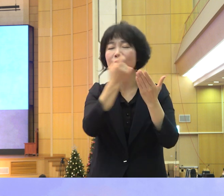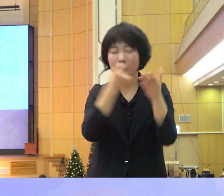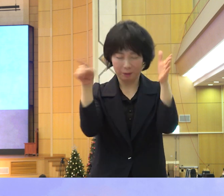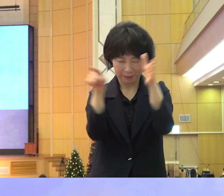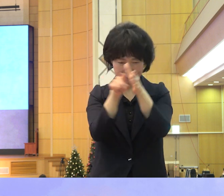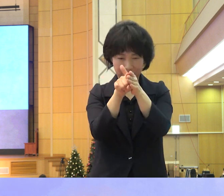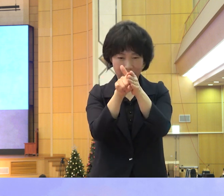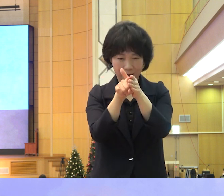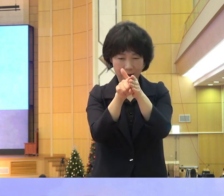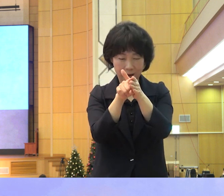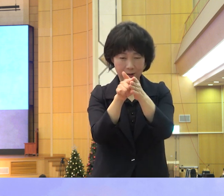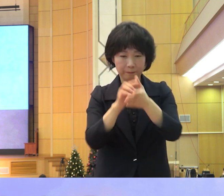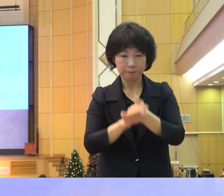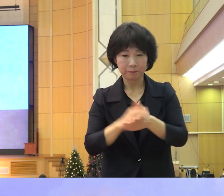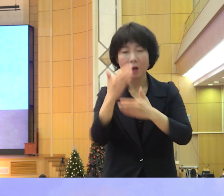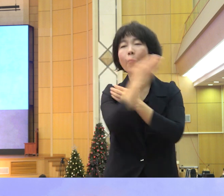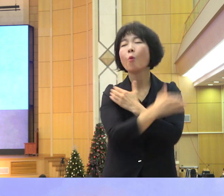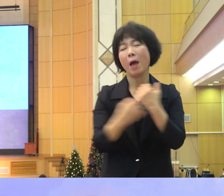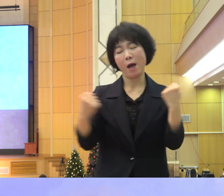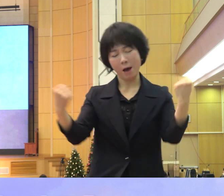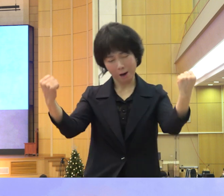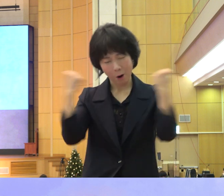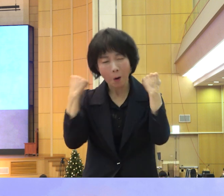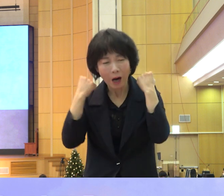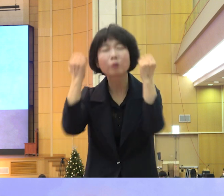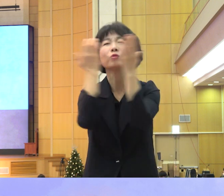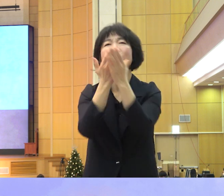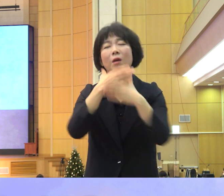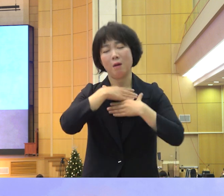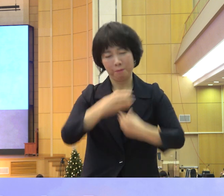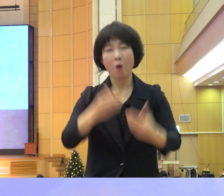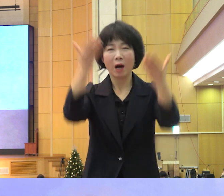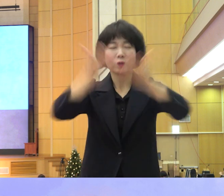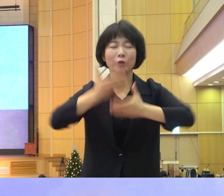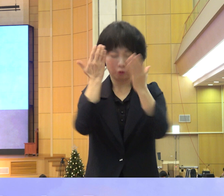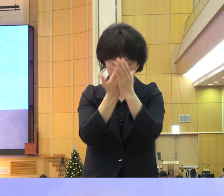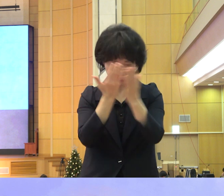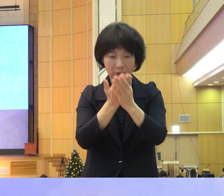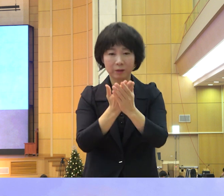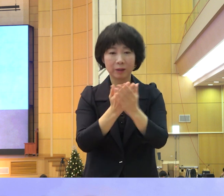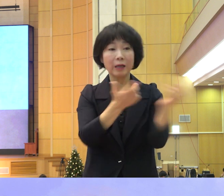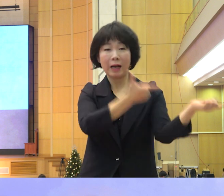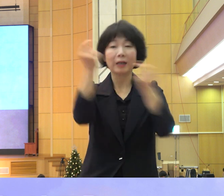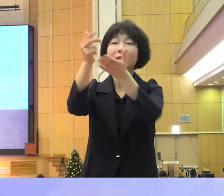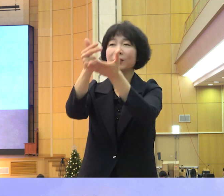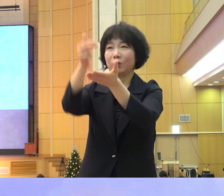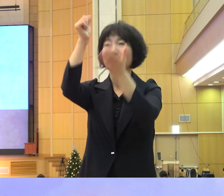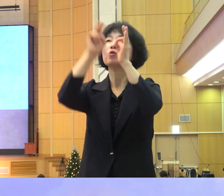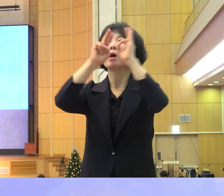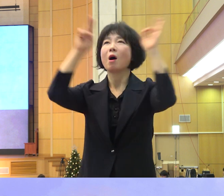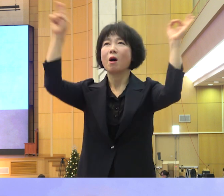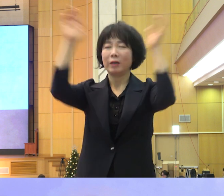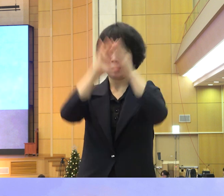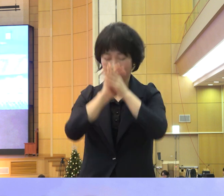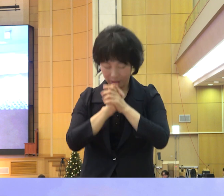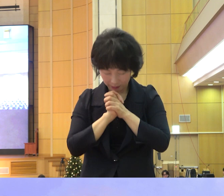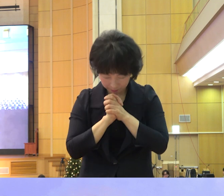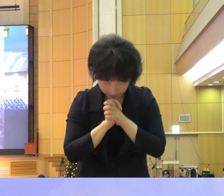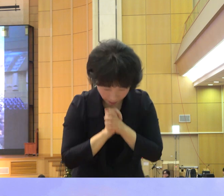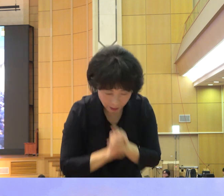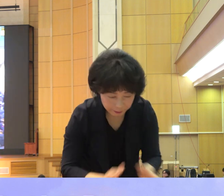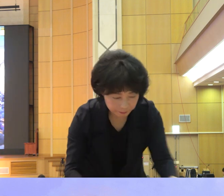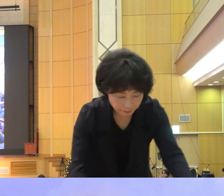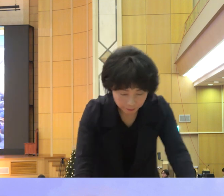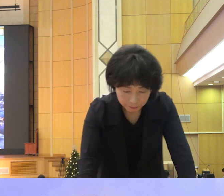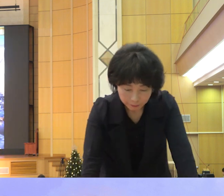믿습니다. 건강 줄 줄 믿습니다. 평안 줄 줄 믿습니다. 주여 한 몸으로 기도합니다. 주여!